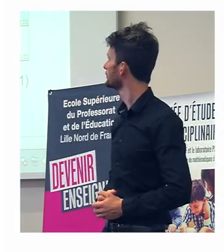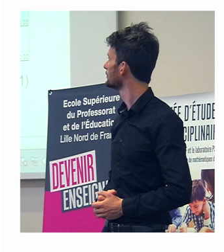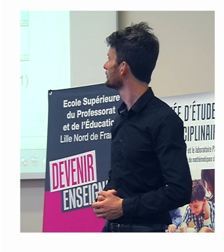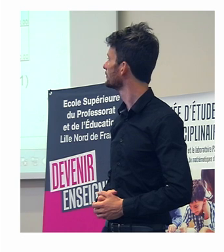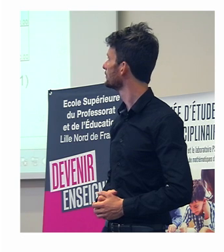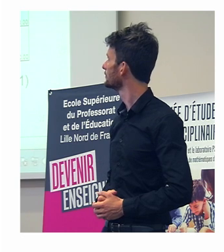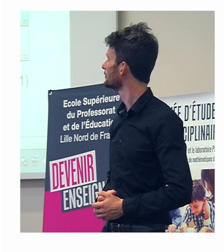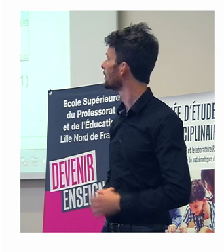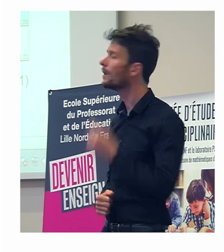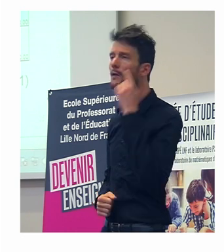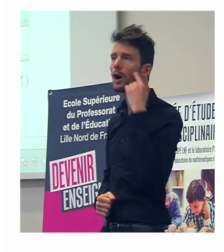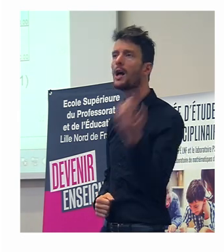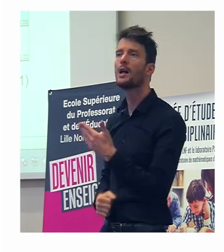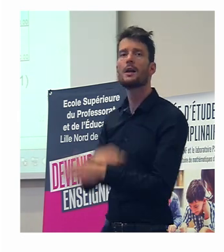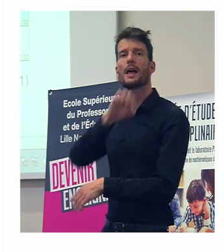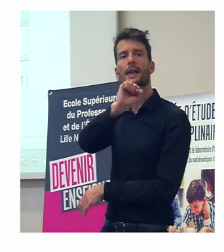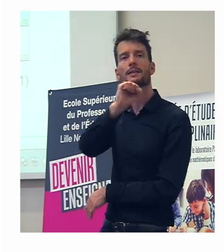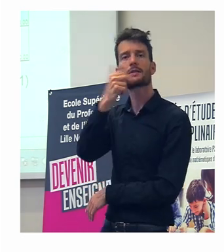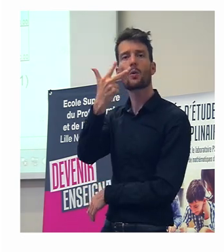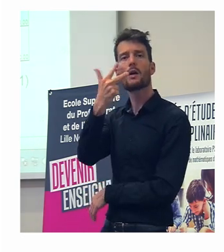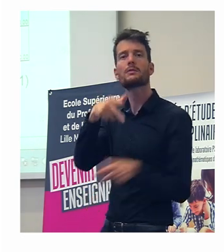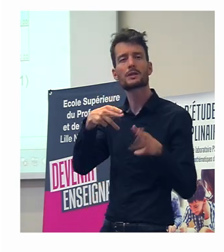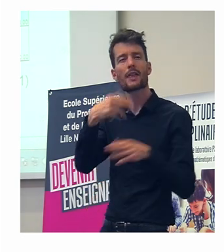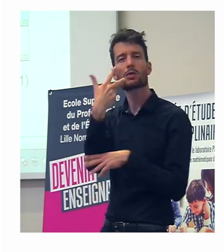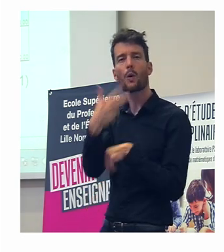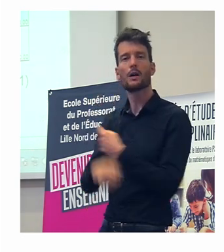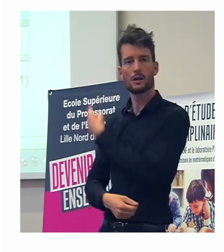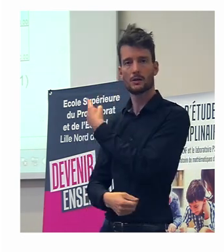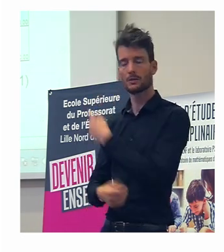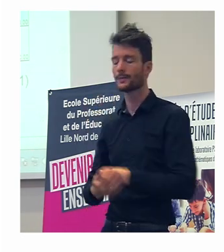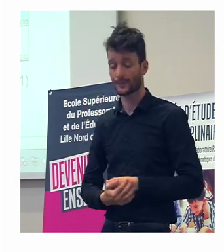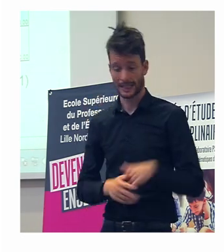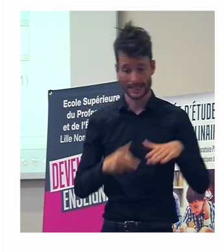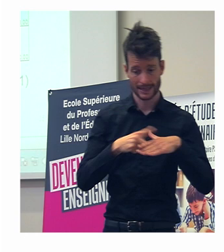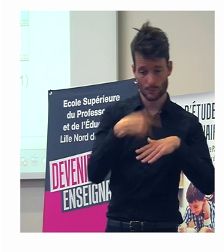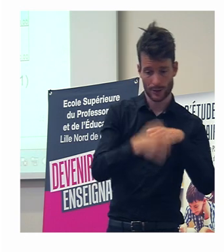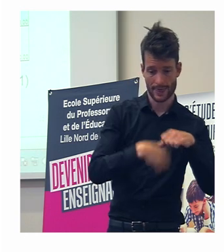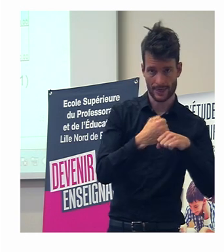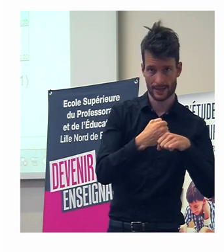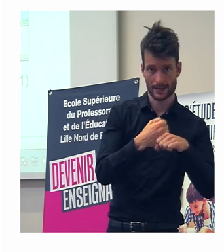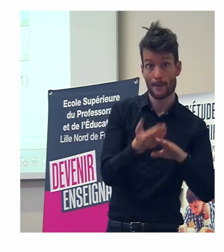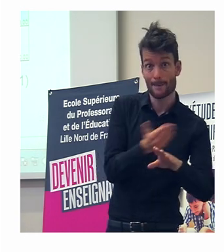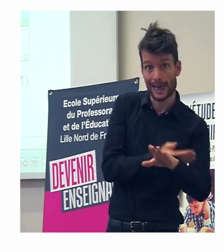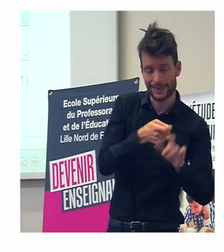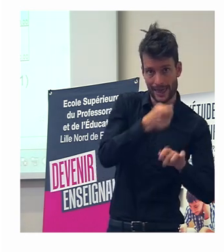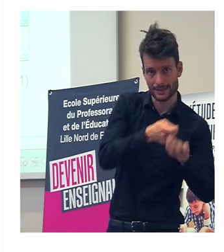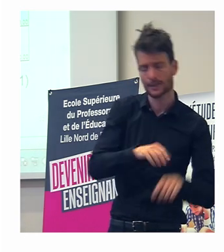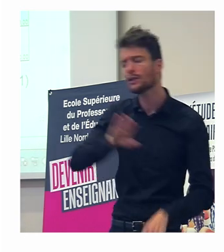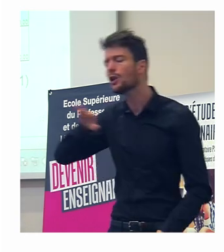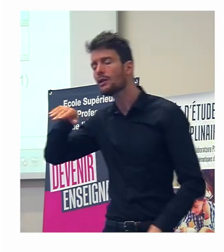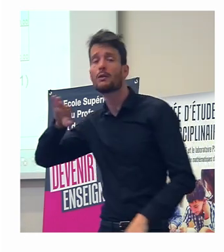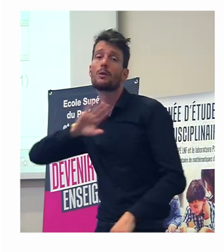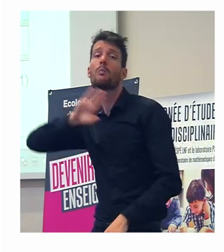Vous voyez, au stade 3, ils sont passés entre le début de l'année, donc pré-test, et le post-test qui a